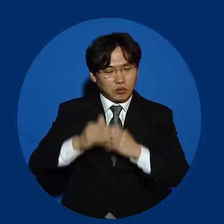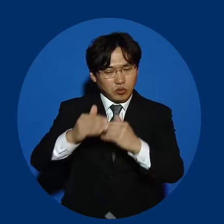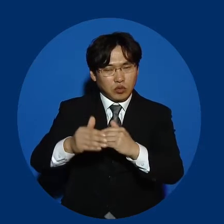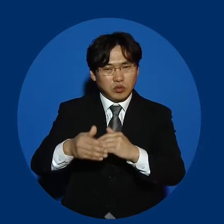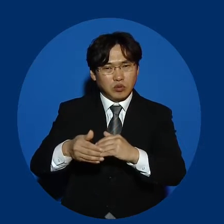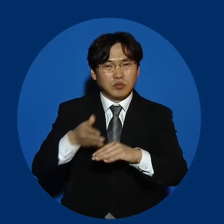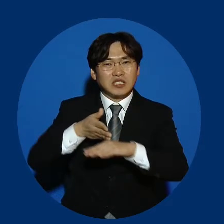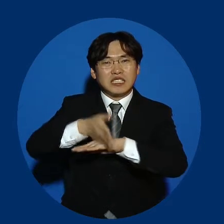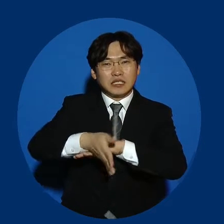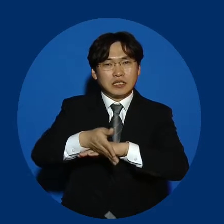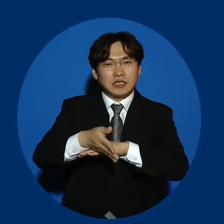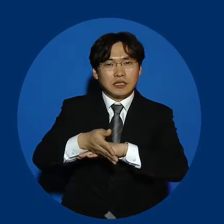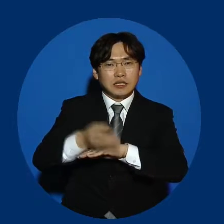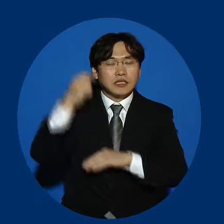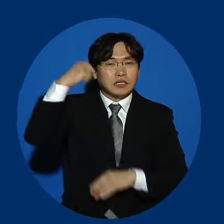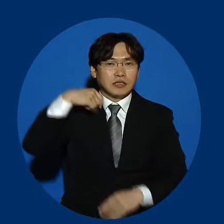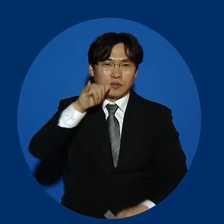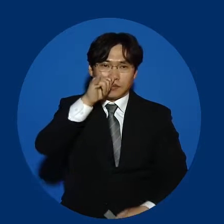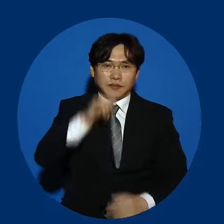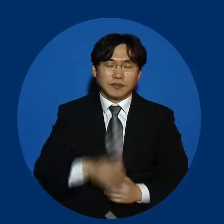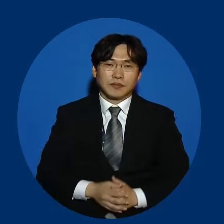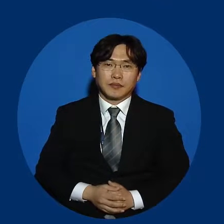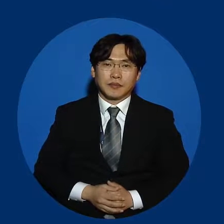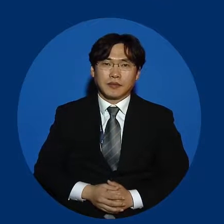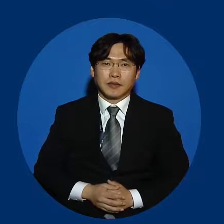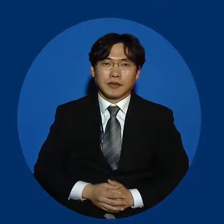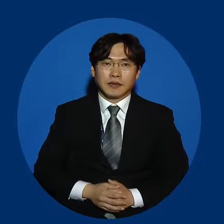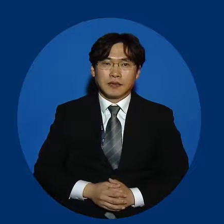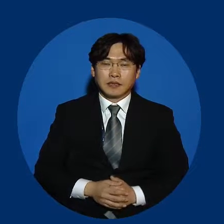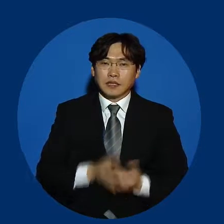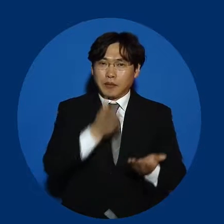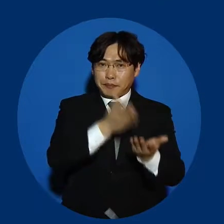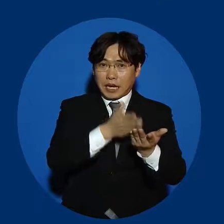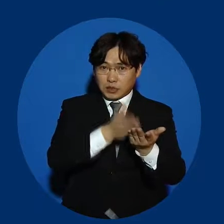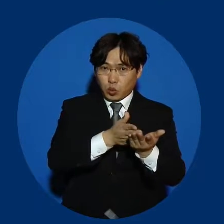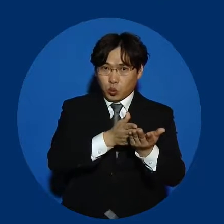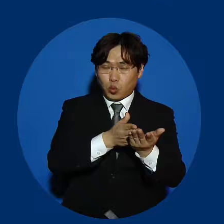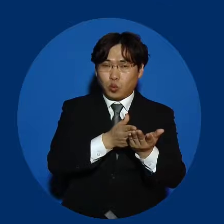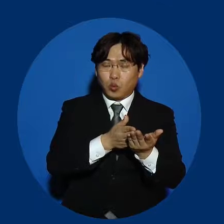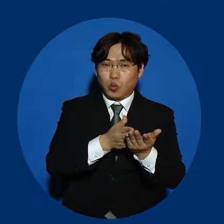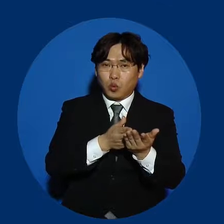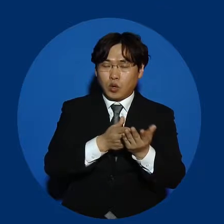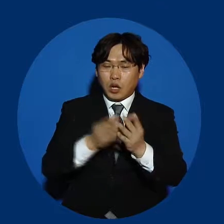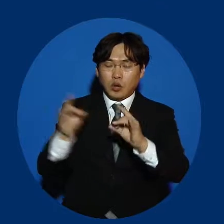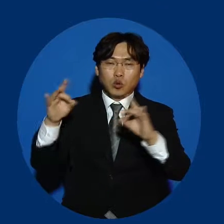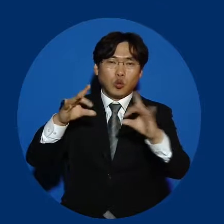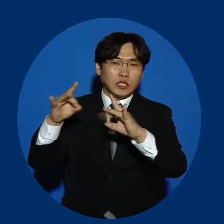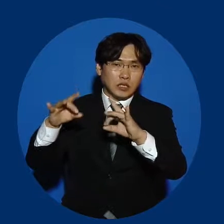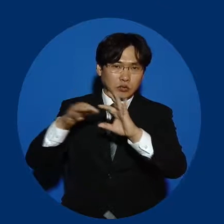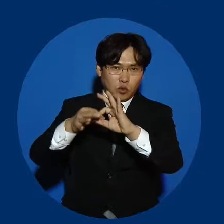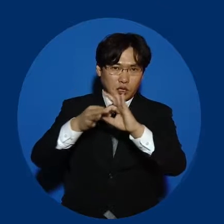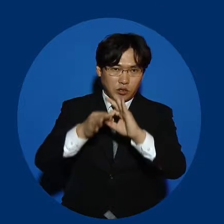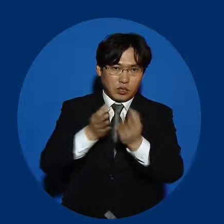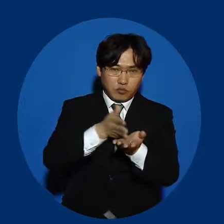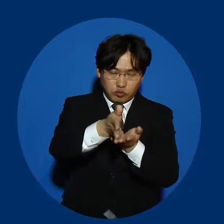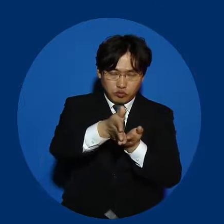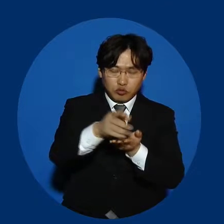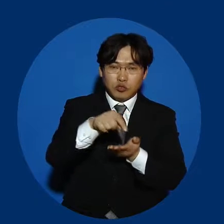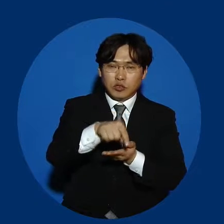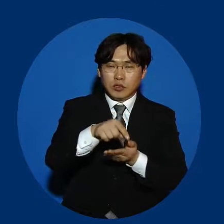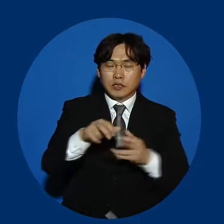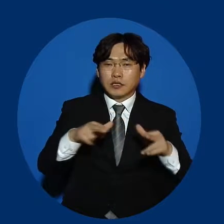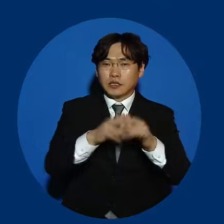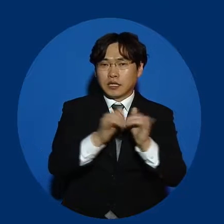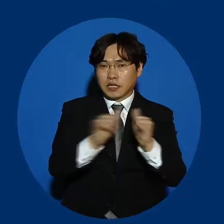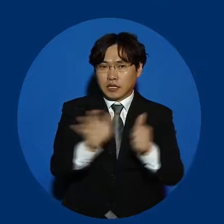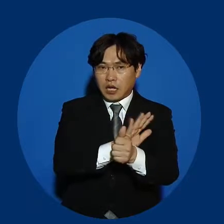좀 아쉬움이 있다라고 말씀드립니다. 그다음에 방송 영역과 이 통신 영역에서도 정부가 굉장히